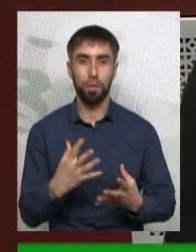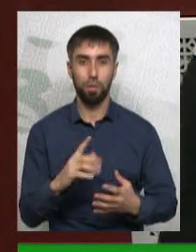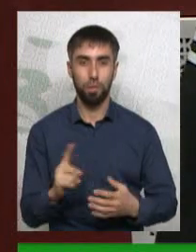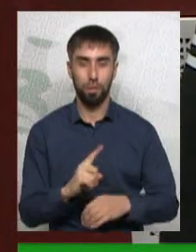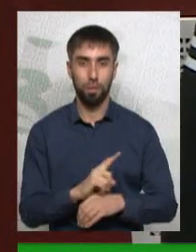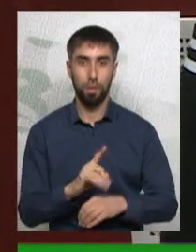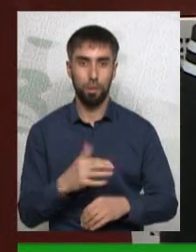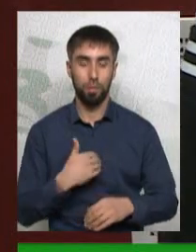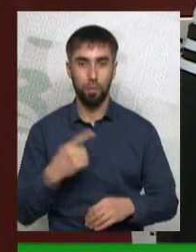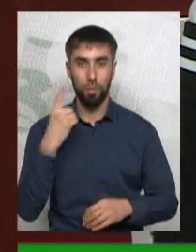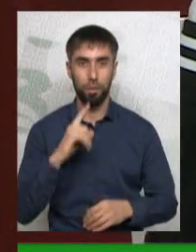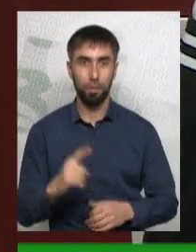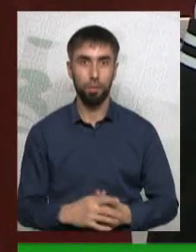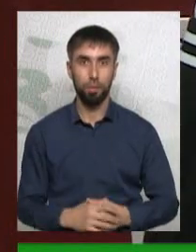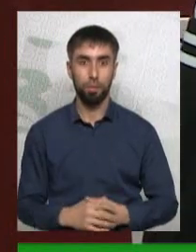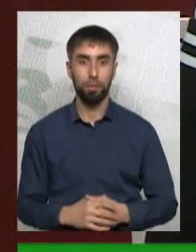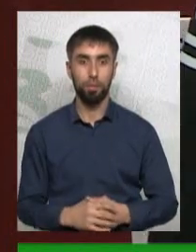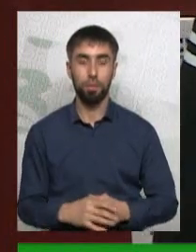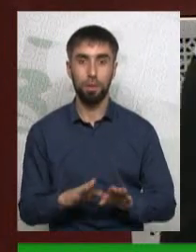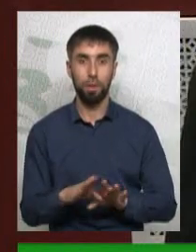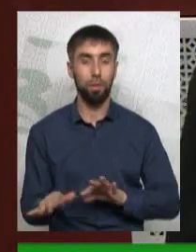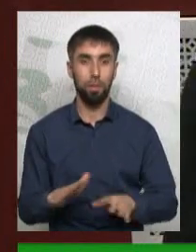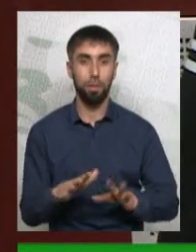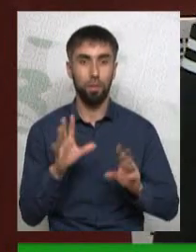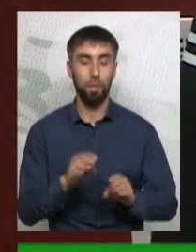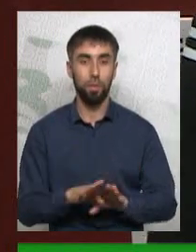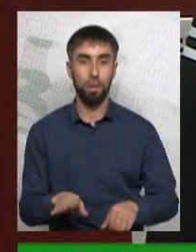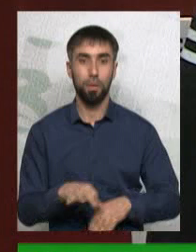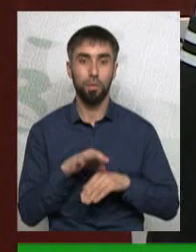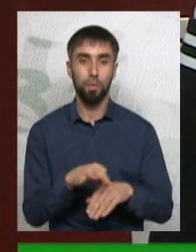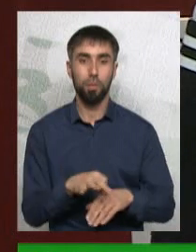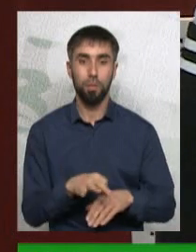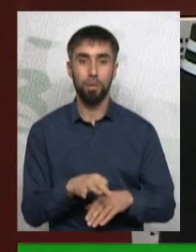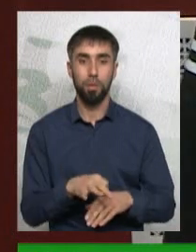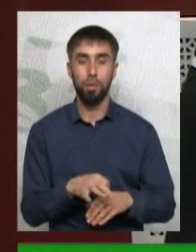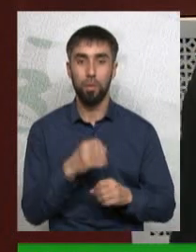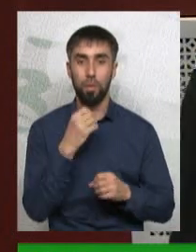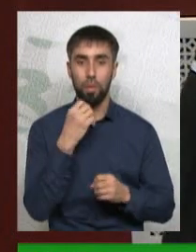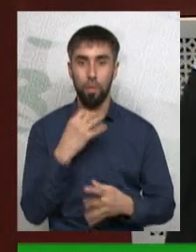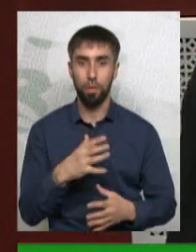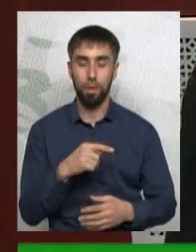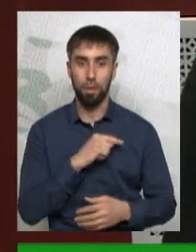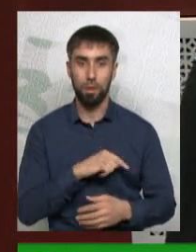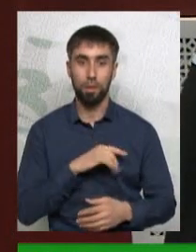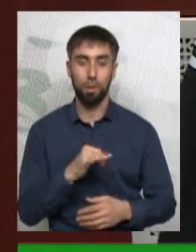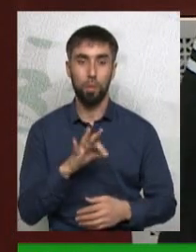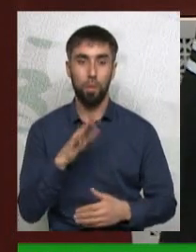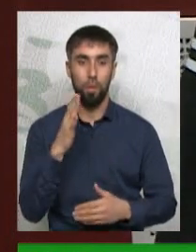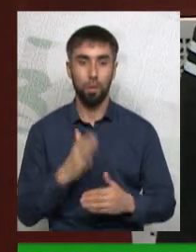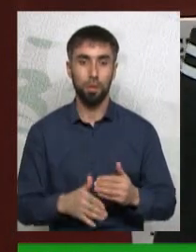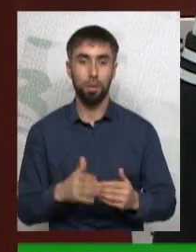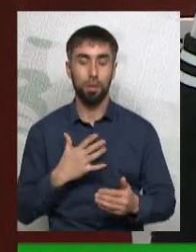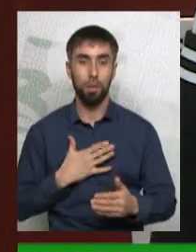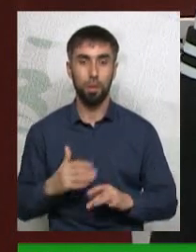И мы думаем, что такое мероприятие все-таки несет позитивный характер. Ну а по окончанию